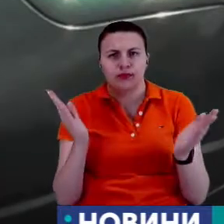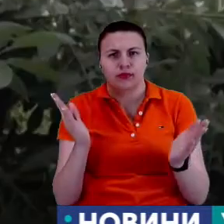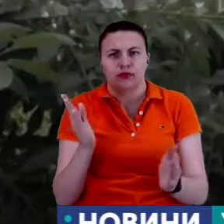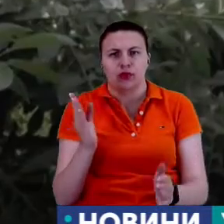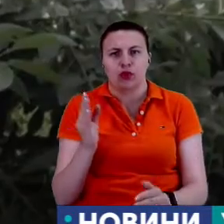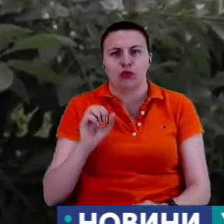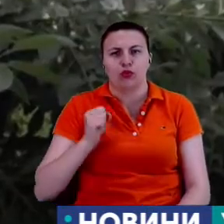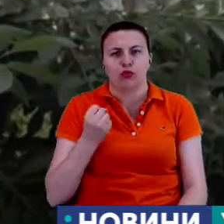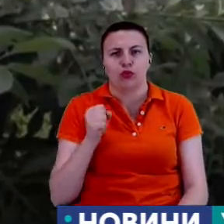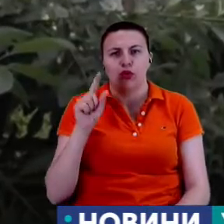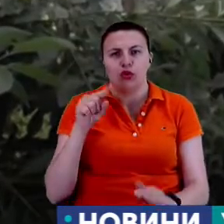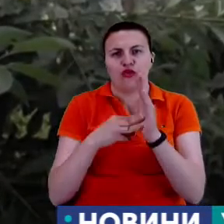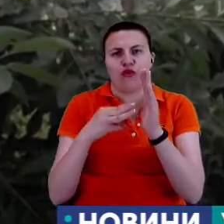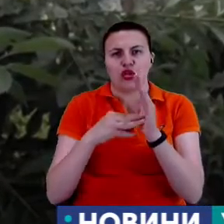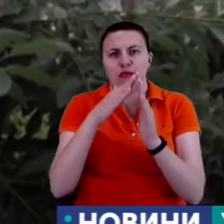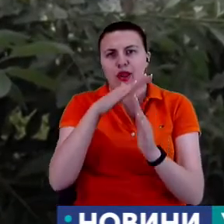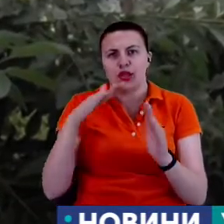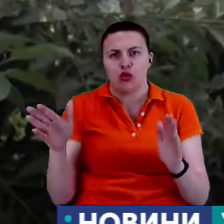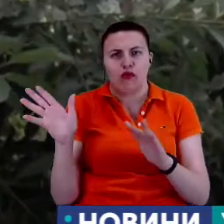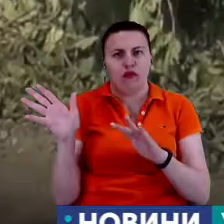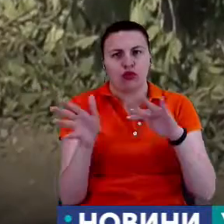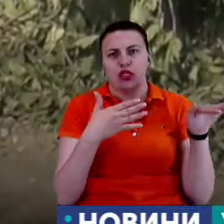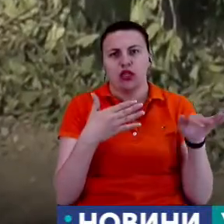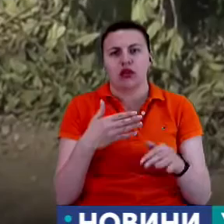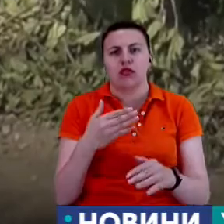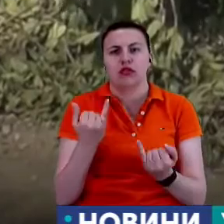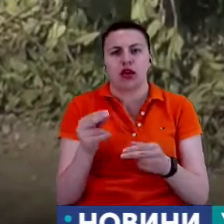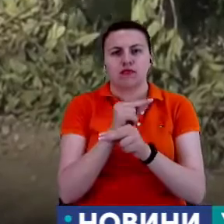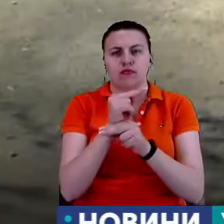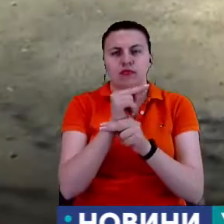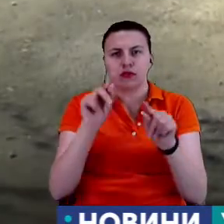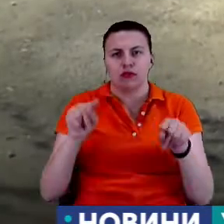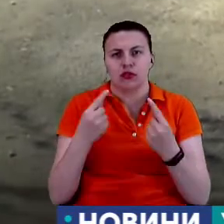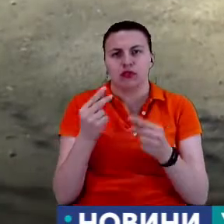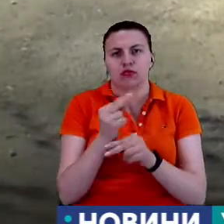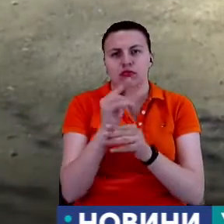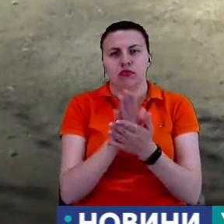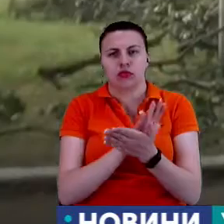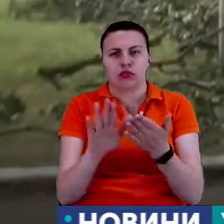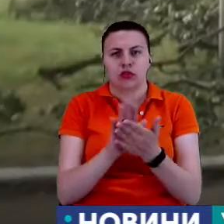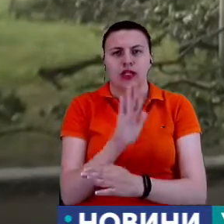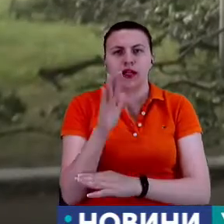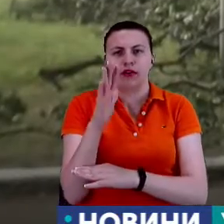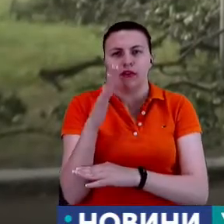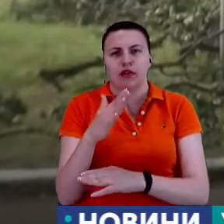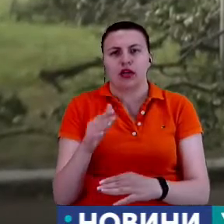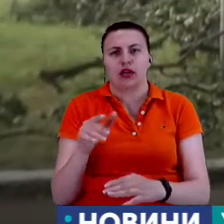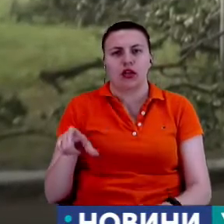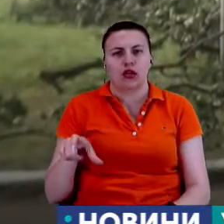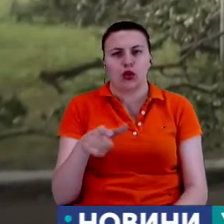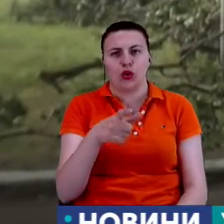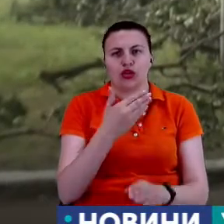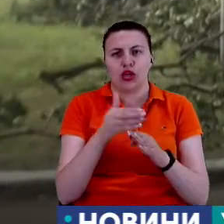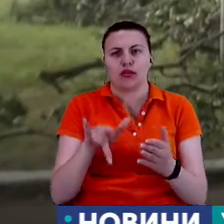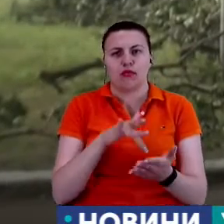улетіла. Наразі комунальники ліквідують наслідки негоди, прибирають дерева, розчищають намоли на дорогах. Частина міста понад